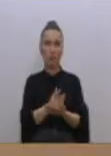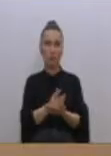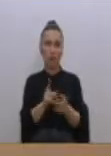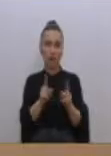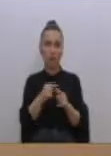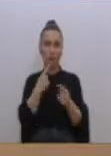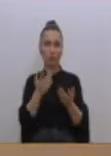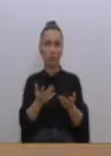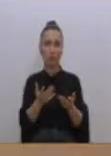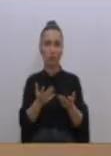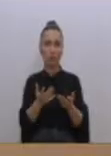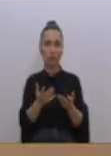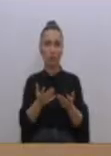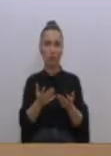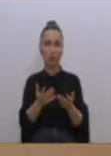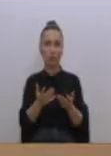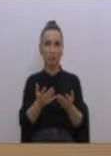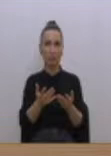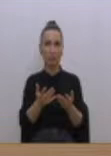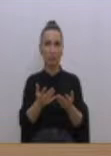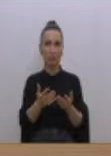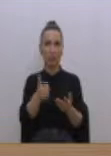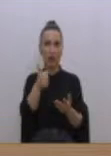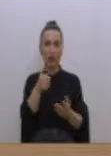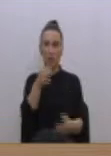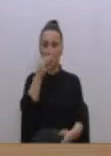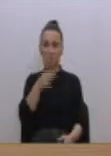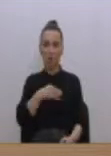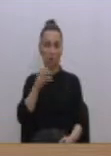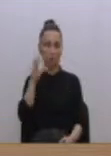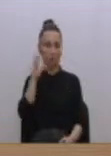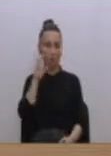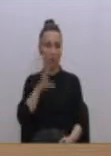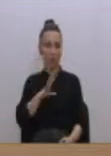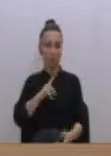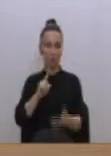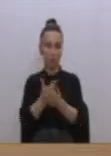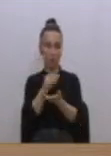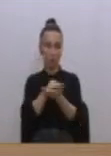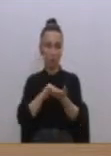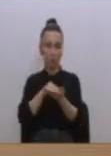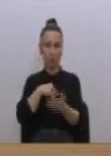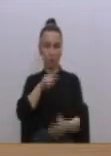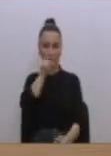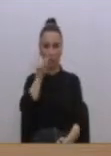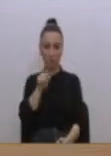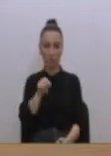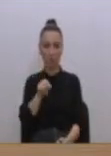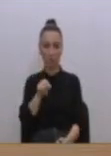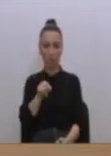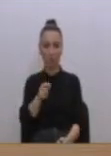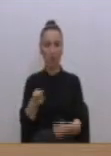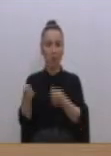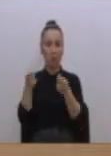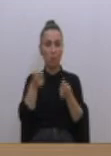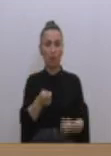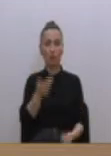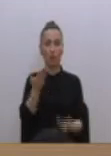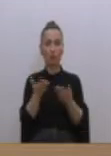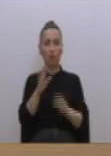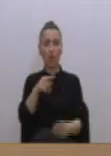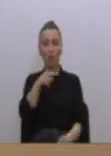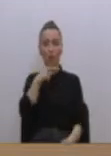ასე თქვა ცხადი პასუხი ვერ მომისმინეთ და კიდევ ერთხელ დაგესვამთ ამ კითხვას. მოუტანს თუ არა